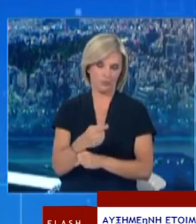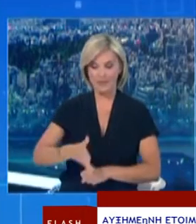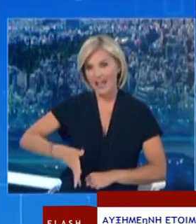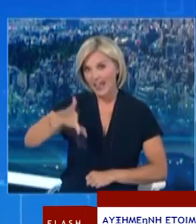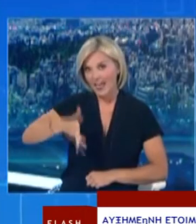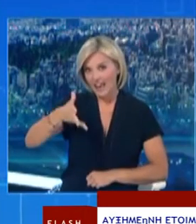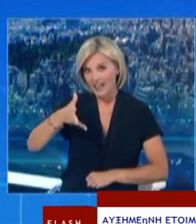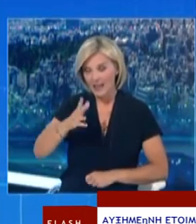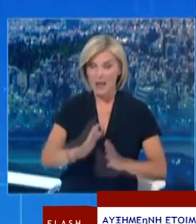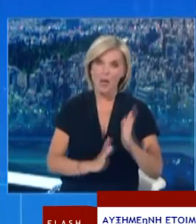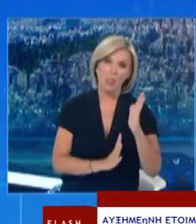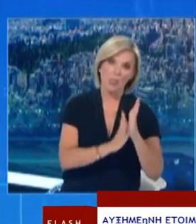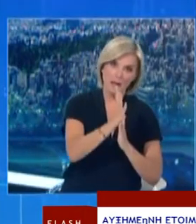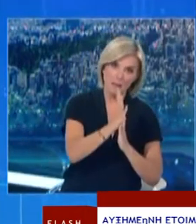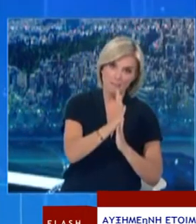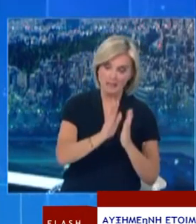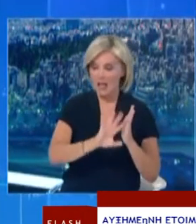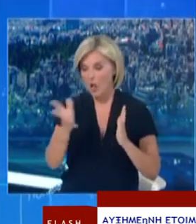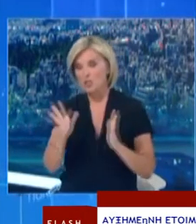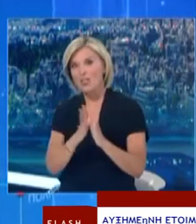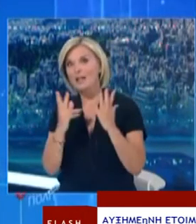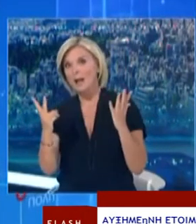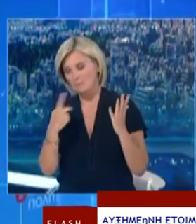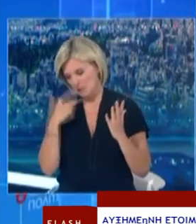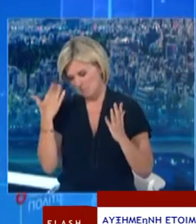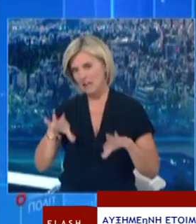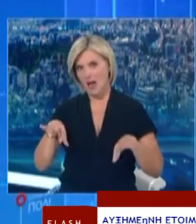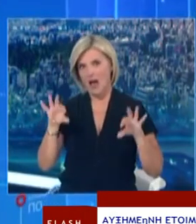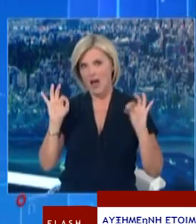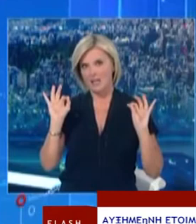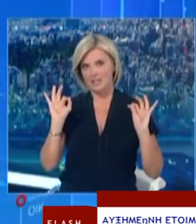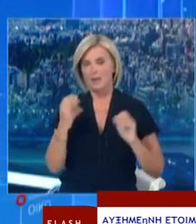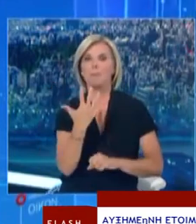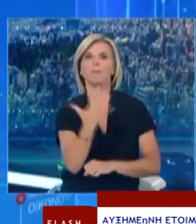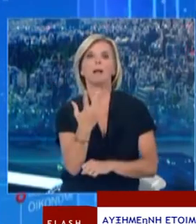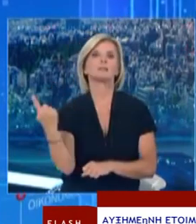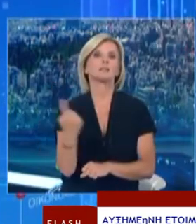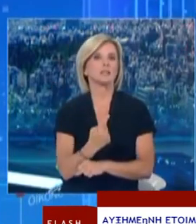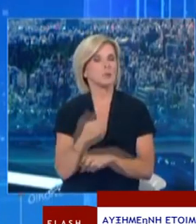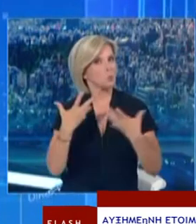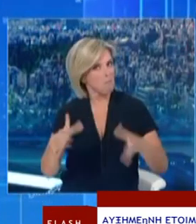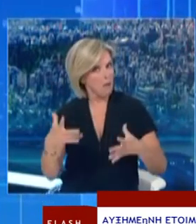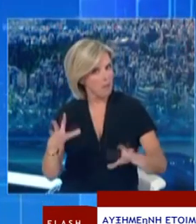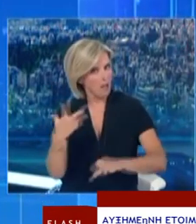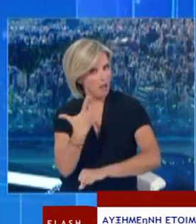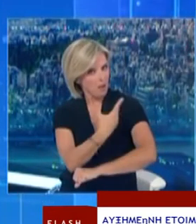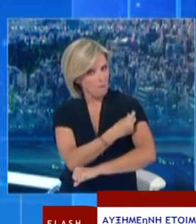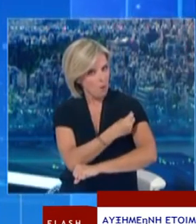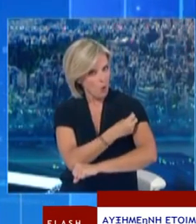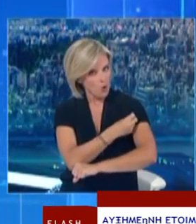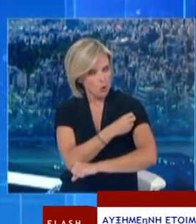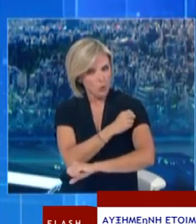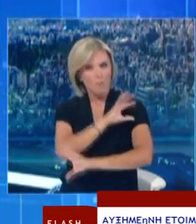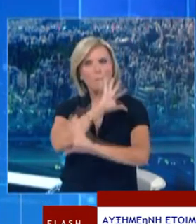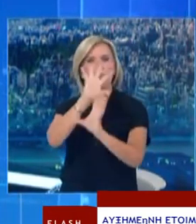Η ηλικιακή ομάδα 15-17, οι έφηβοι που ανοίξαμε πριν από λίγες μέρες, Το 5% έχει ήδη εμβολιαστεί και αν συνυπολογίσουμε